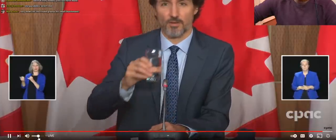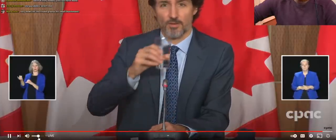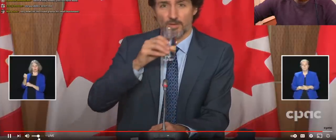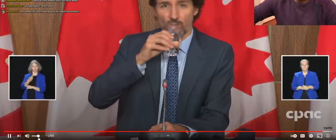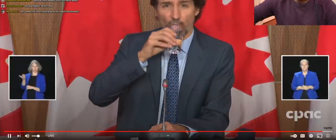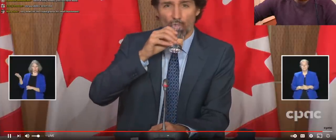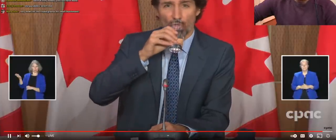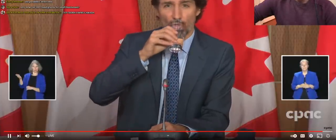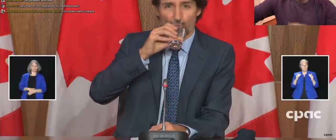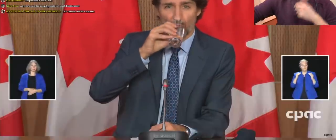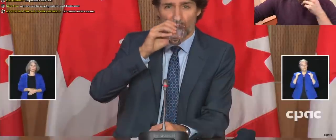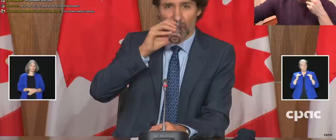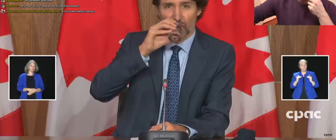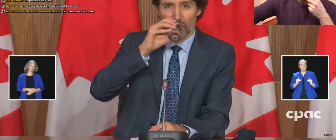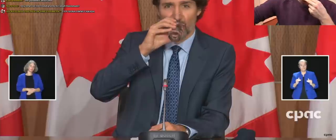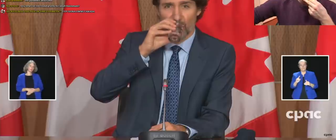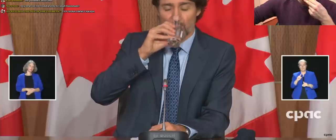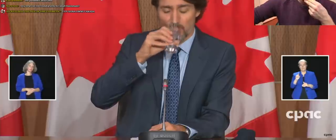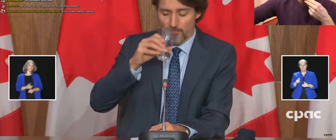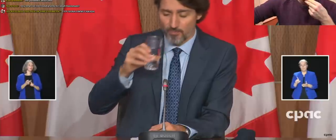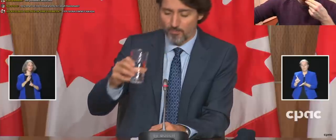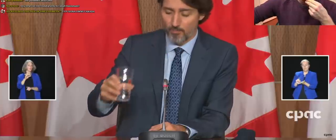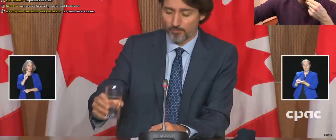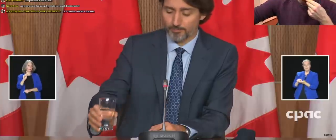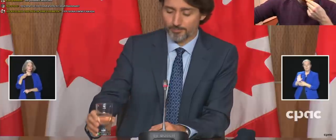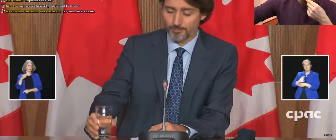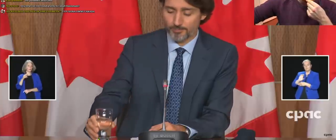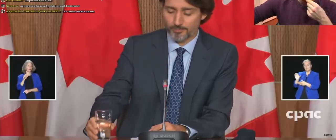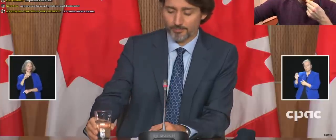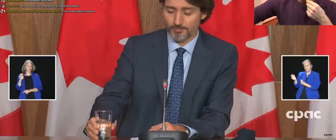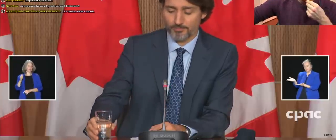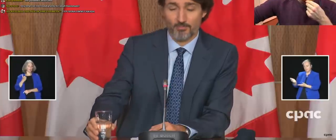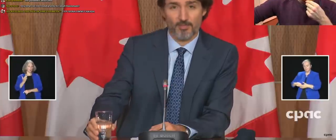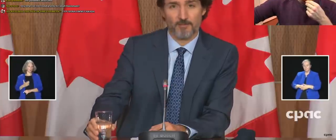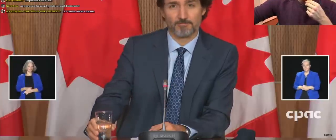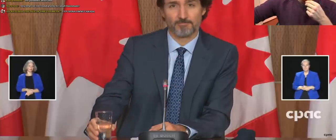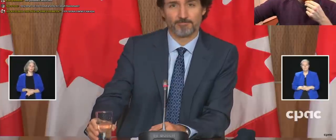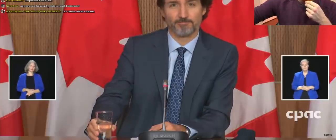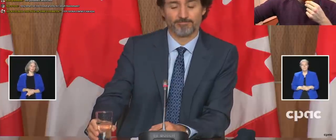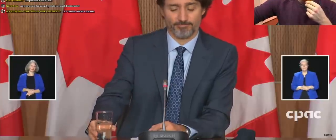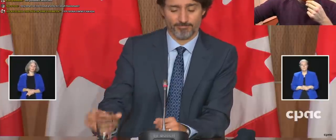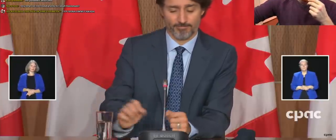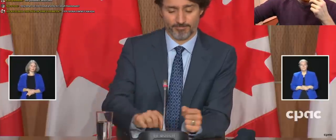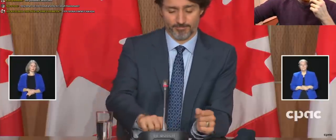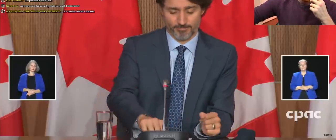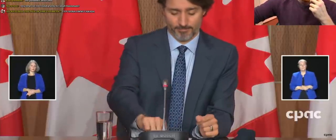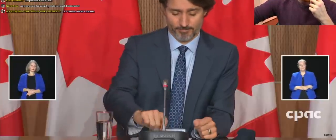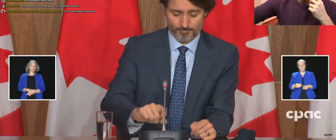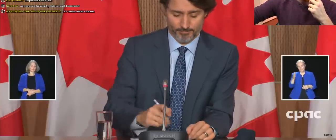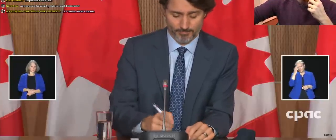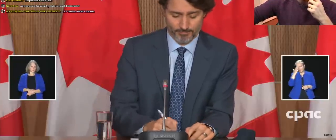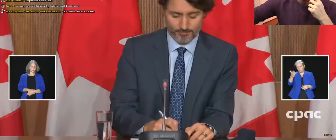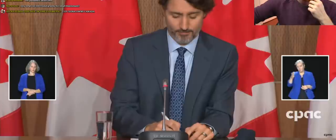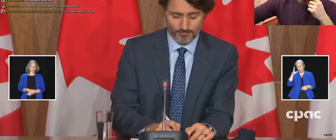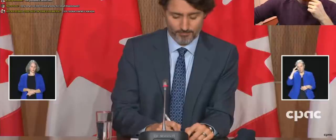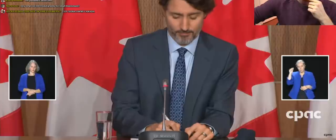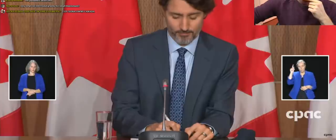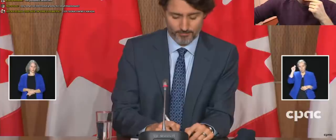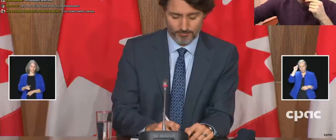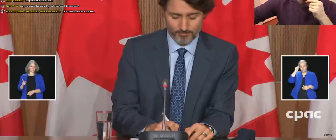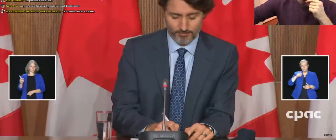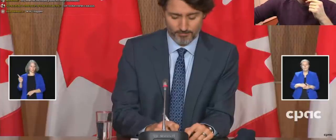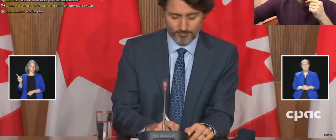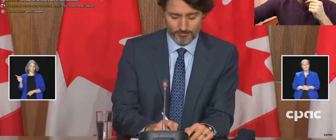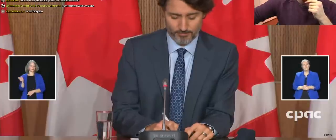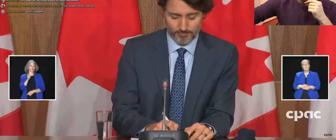La prochaine question de Catherine Lévesque, La Presse canadienne. La parole est à vous. Oui, bonjour, M. Trudeau. J'aimerais